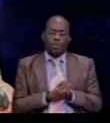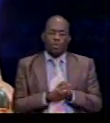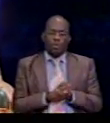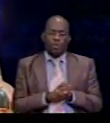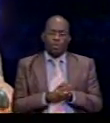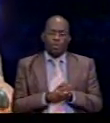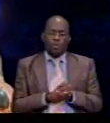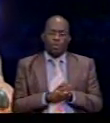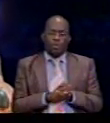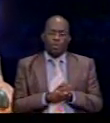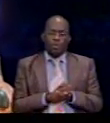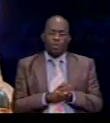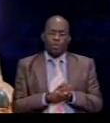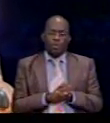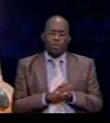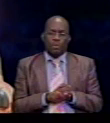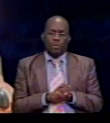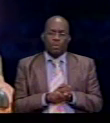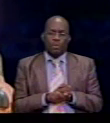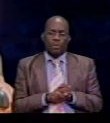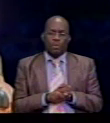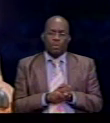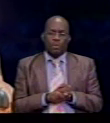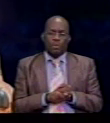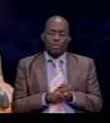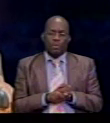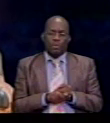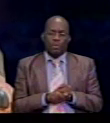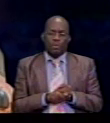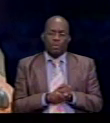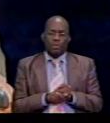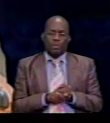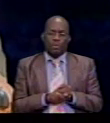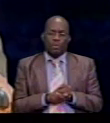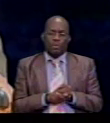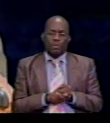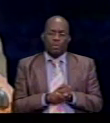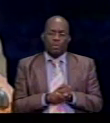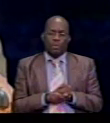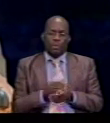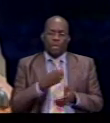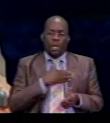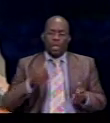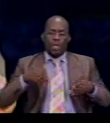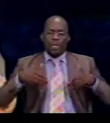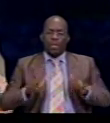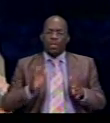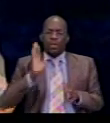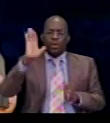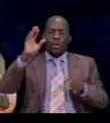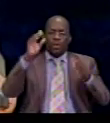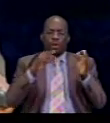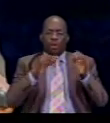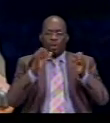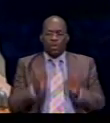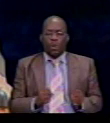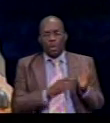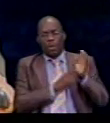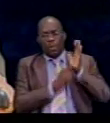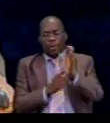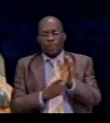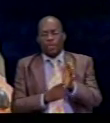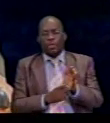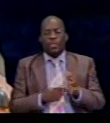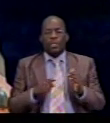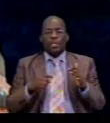Kégué, et dans le monde entier, au nom de Jésus. And let your power manifest tonight at this stadium,